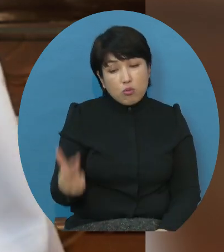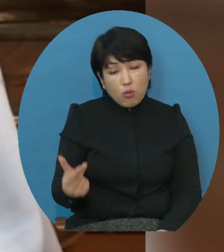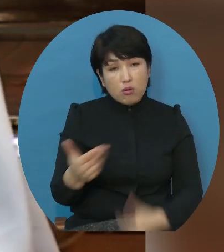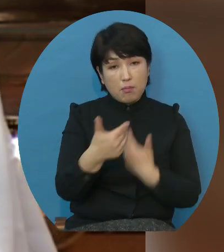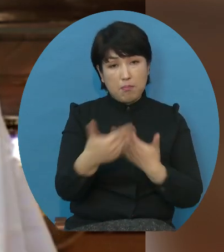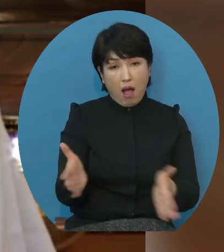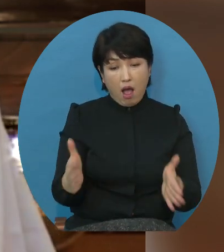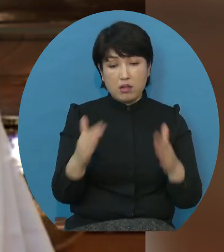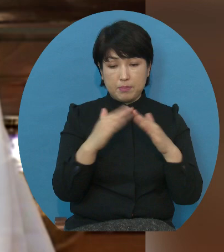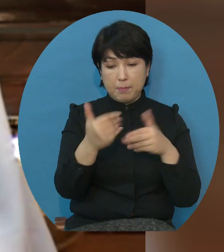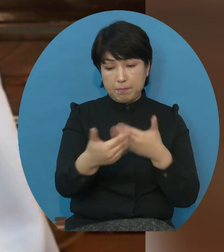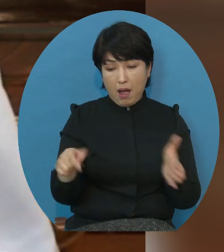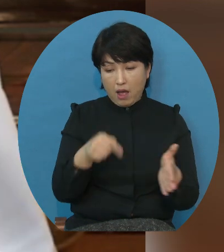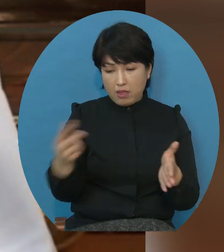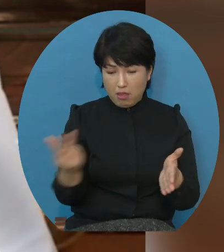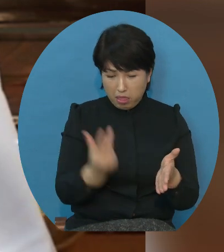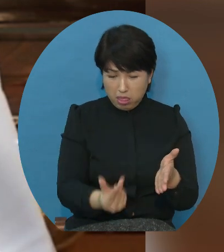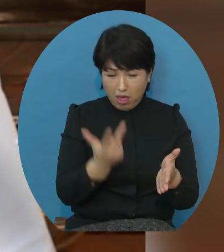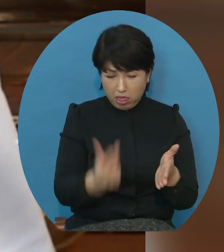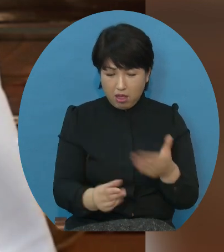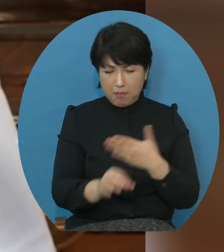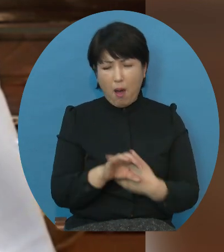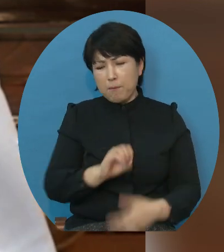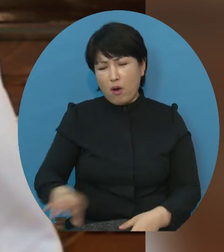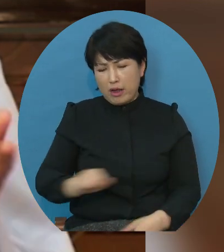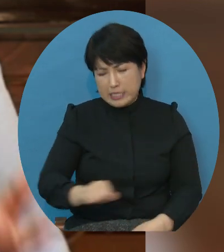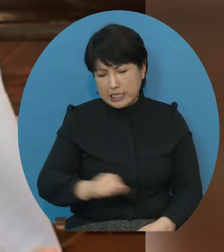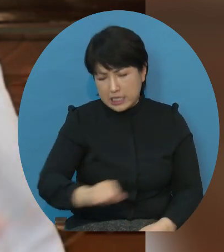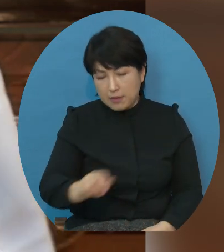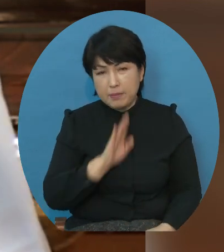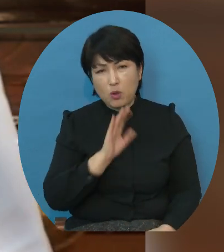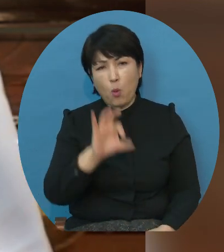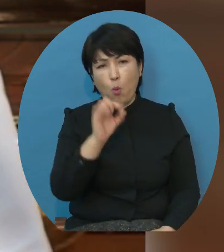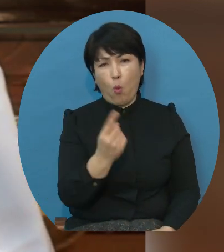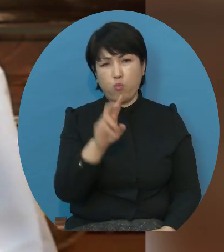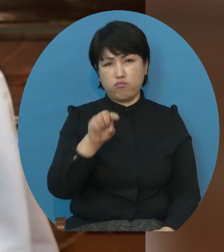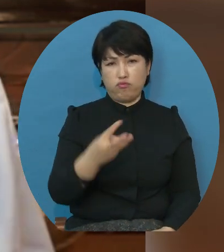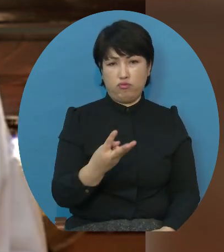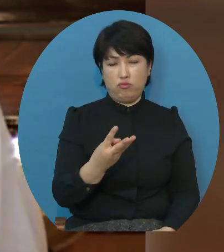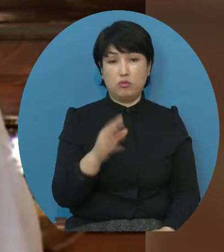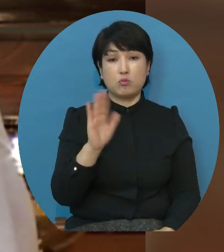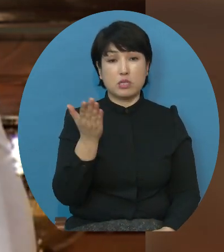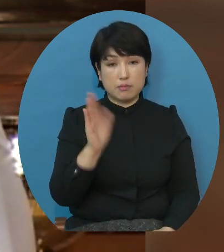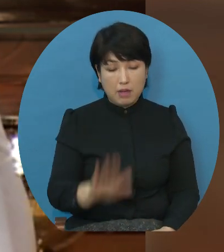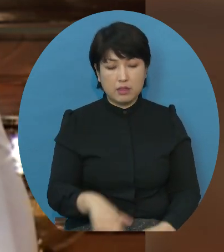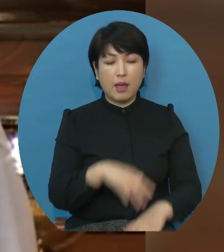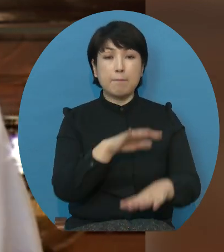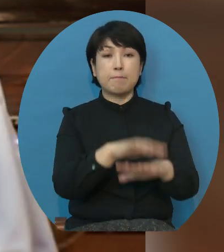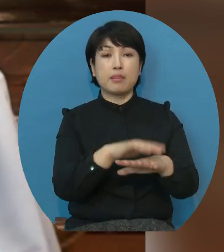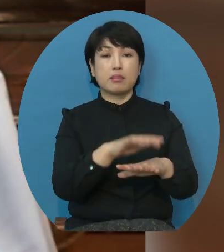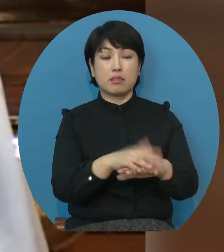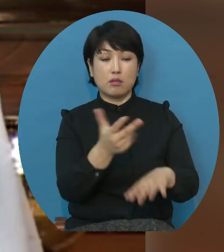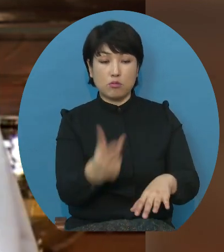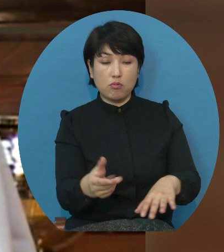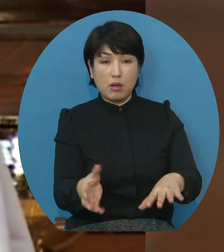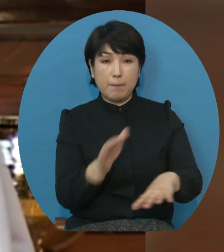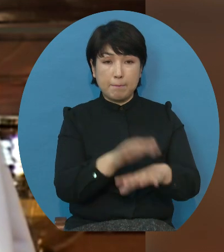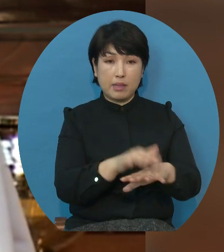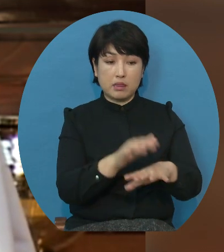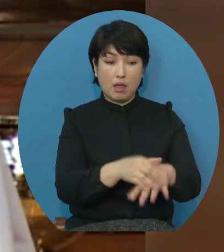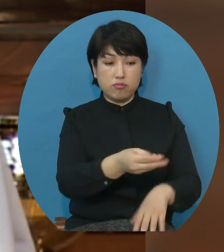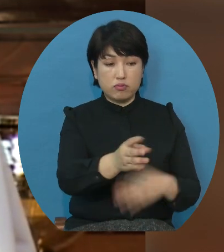있으면 버려야 할 대상의 놈 우리 되지만 그것이 밭에 쓰면 어떻게